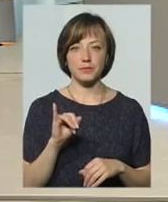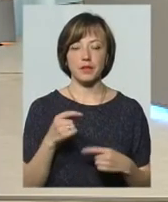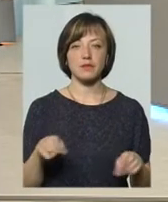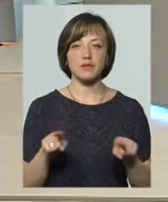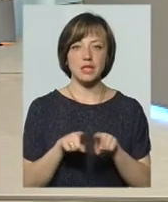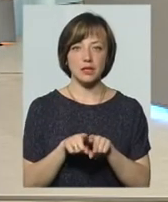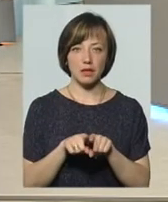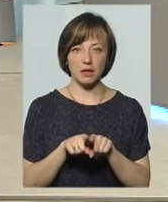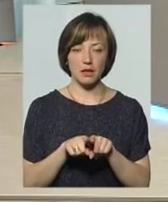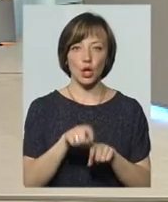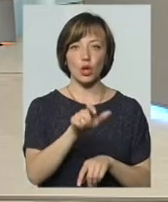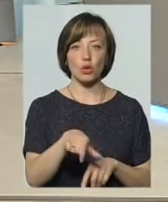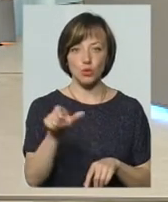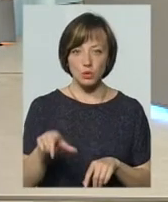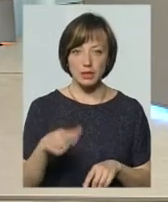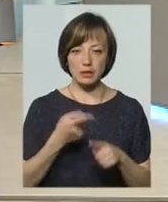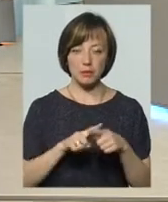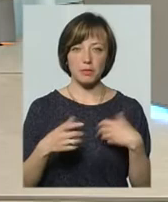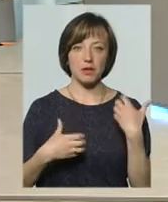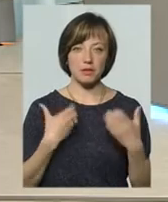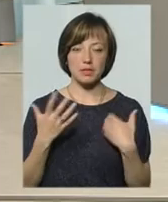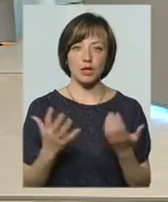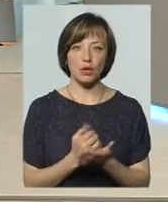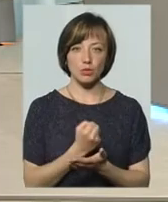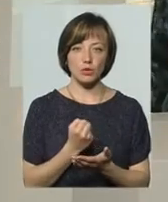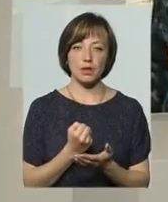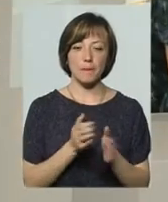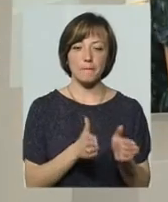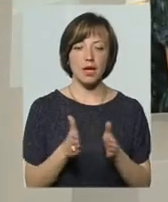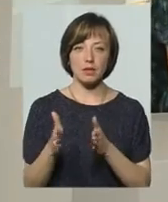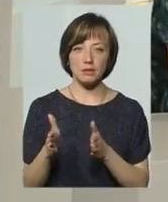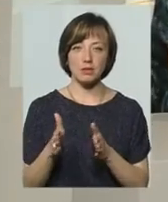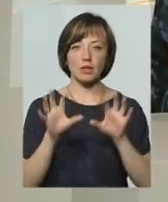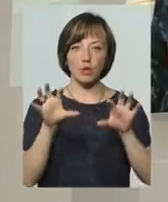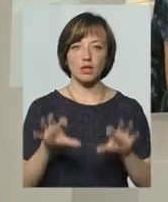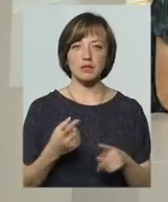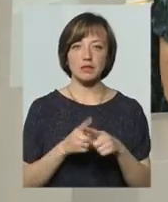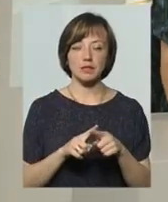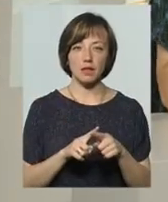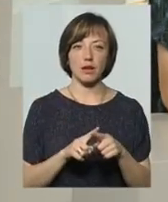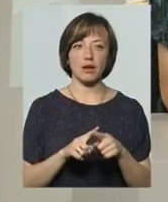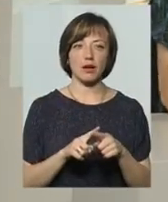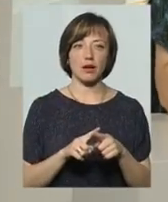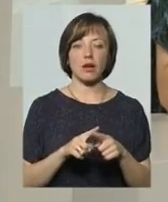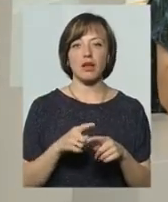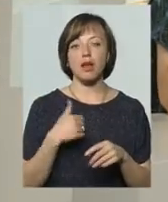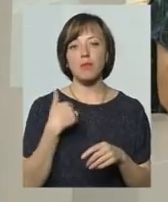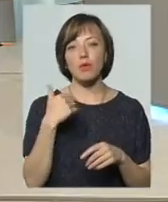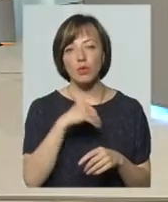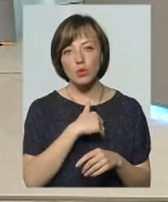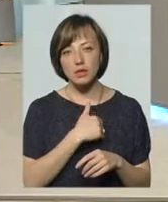все-таки люди, які тим переймаються, знайдуть механізми, аби законодавчо це теж врегулювати. Артур, я би